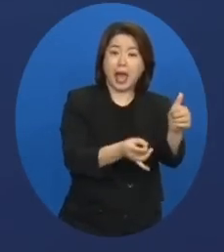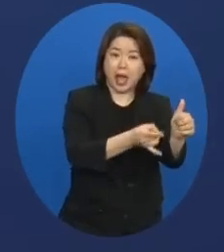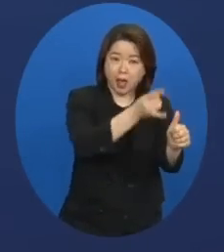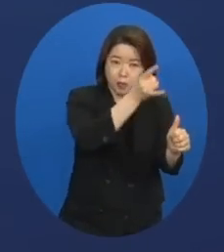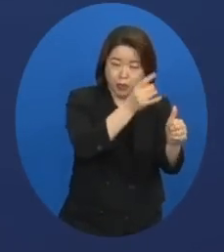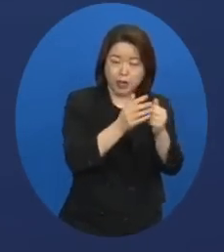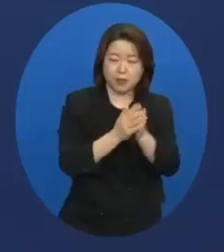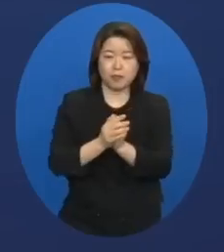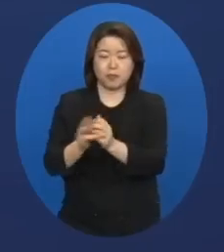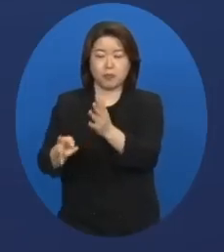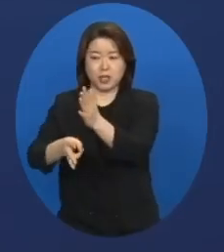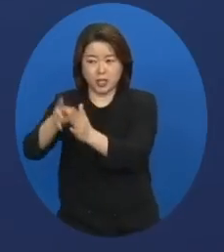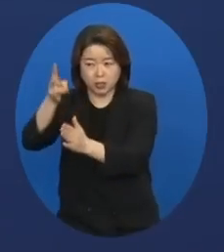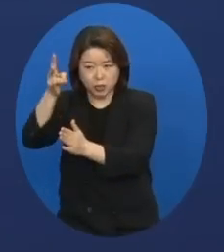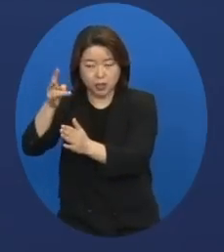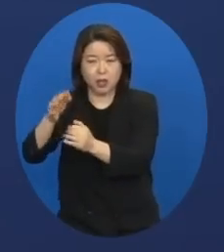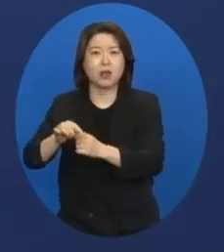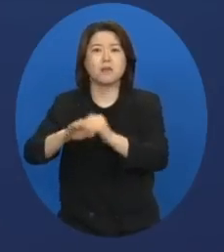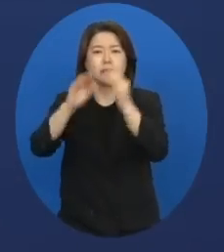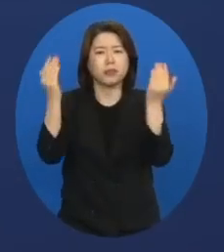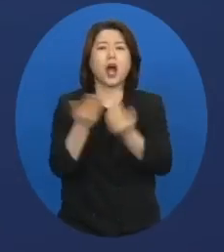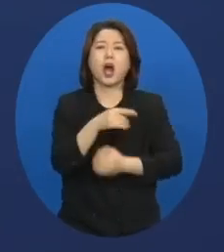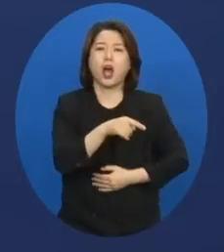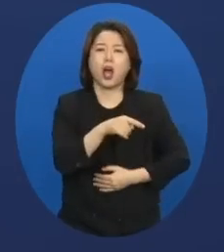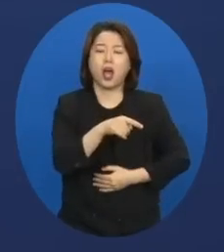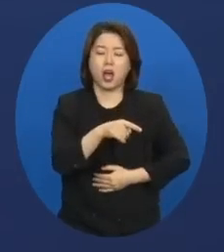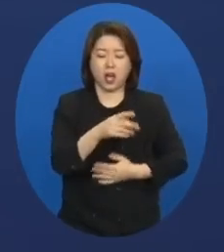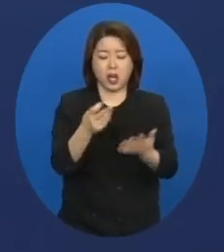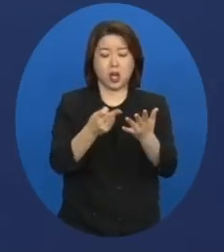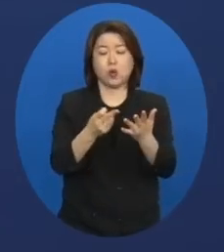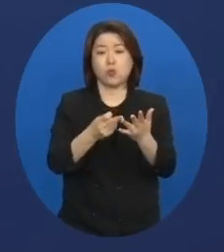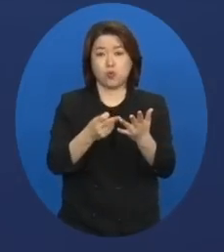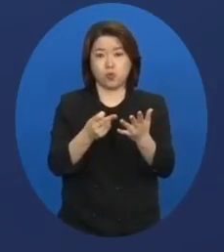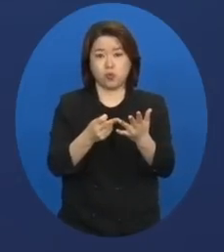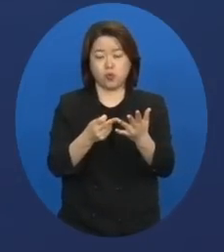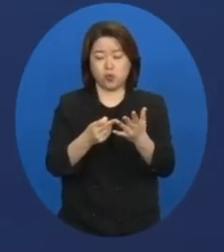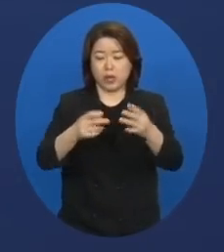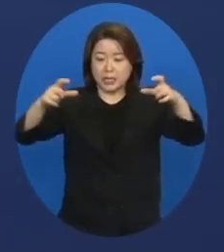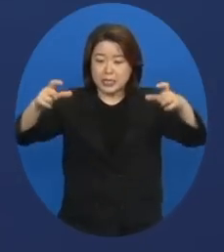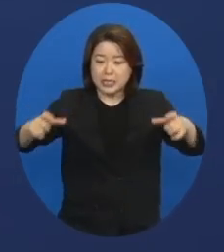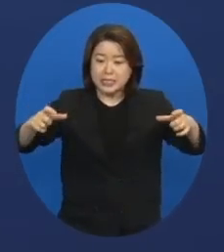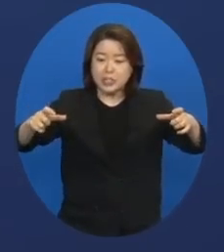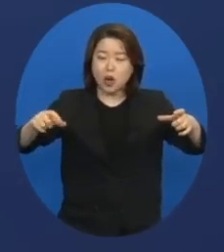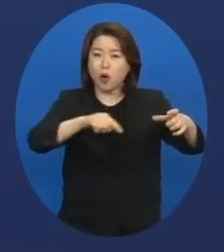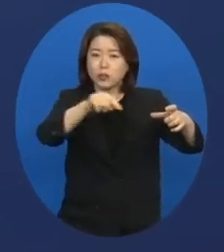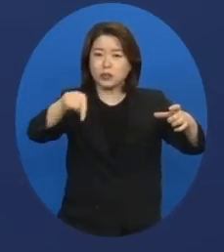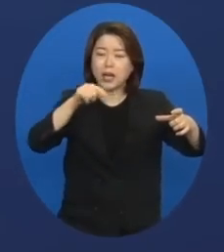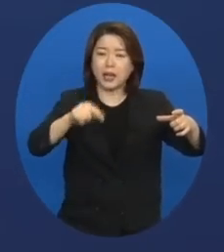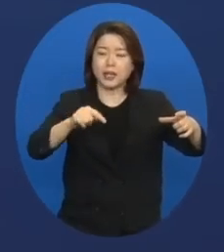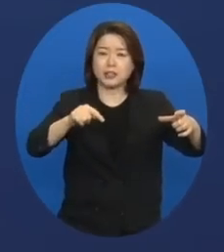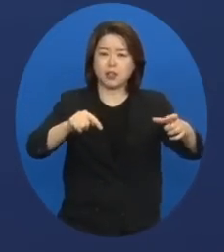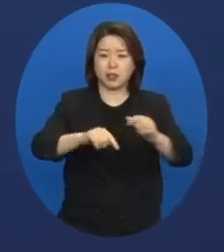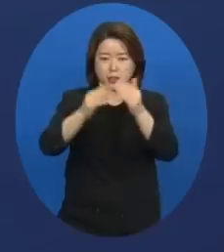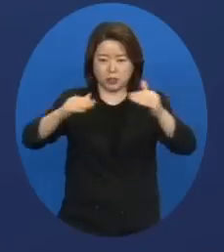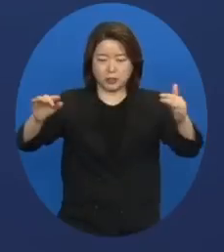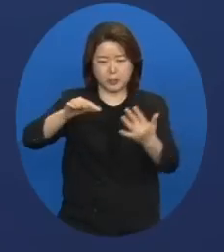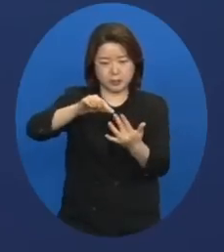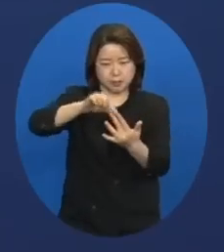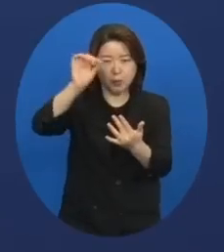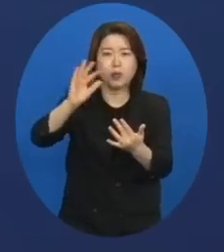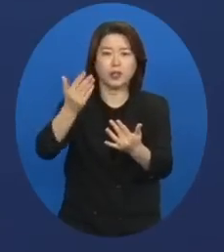베들레헴도 왕도가 다 그 유다 지파가 받은 그 지역에 있는 성읍에서 나옵니다.